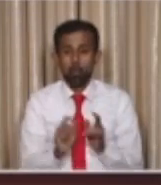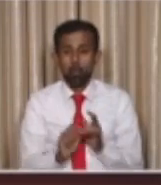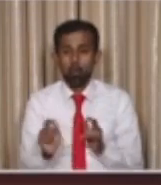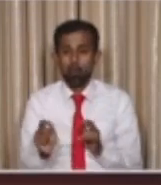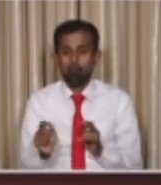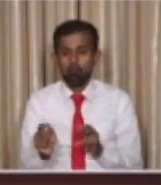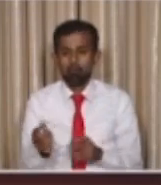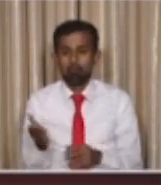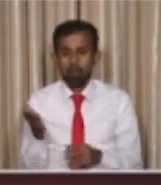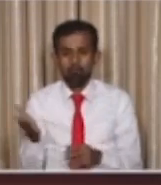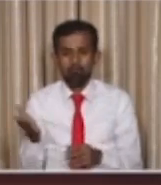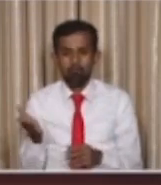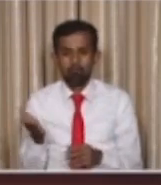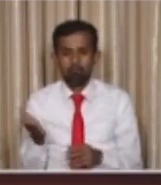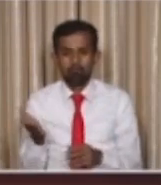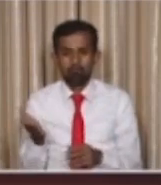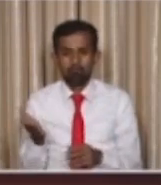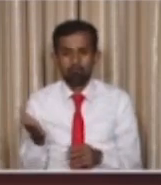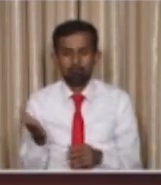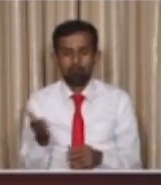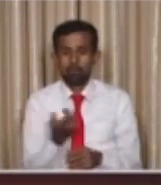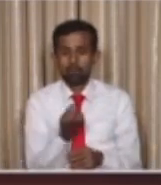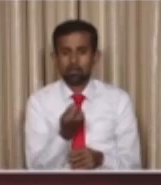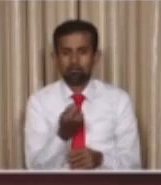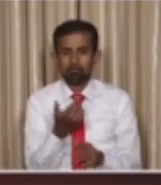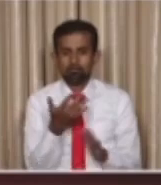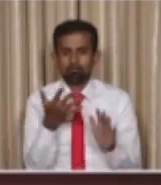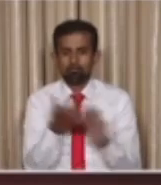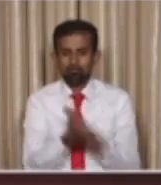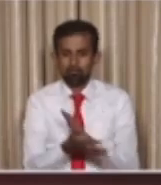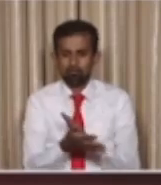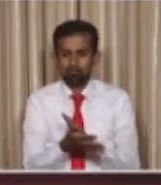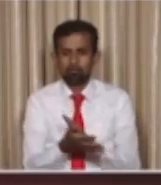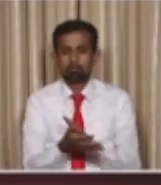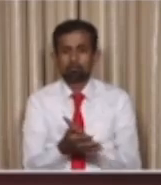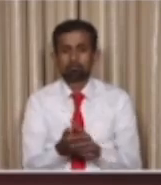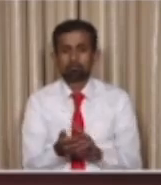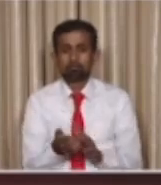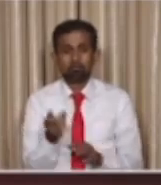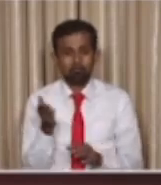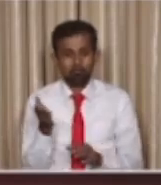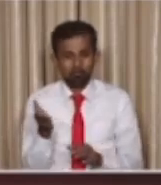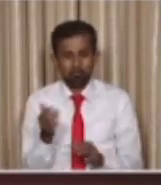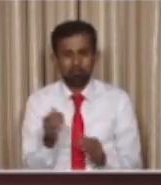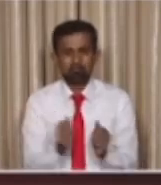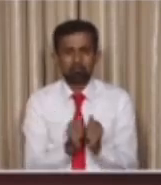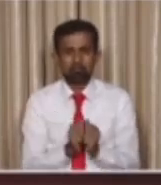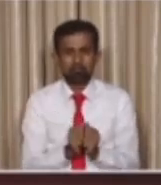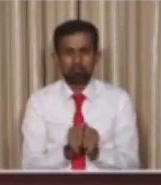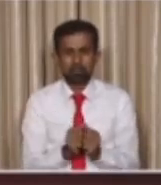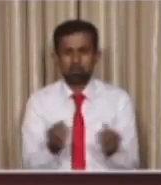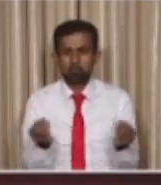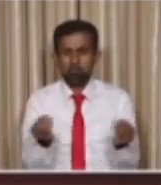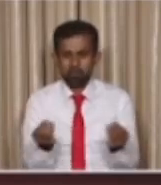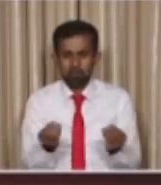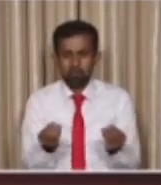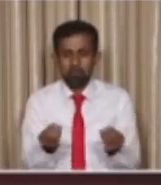මේ සිදුවන මූල්‍ය වැරදි පිළිබඳව සහ ඒවායේ ක්‍රියාමාර්ග පිළිබඳව